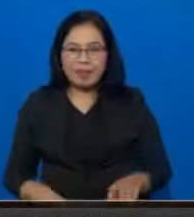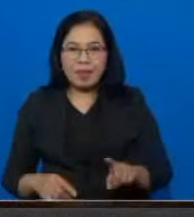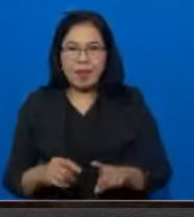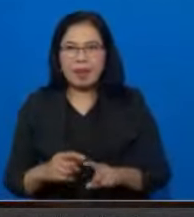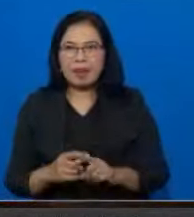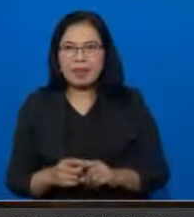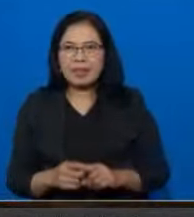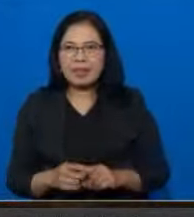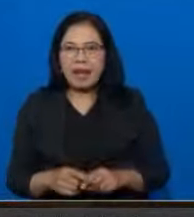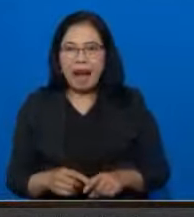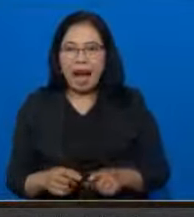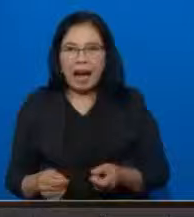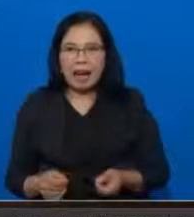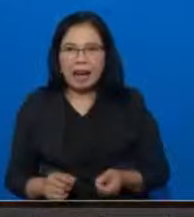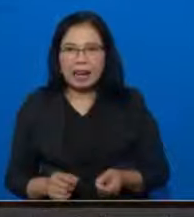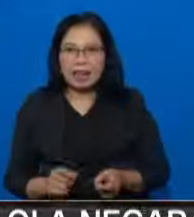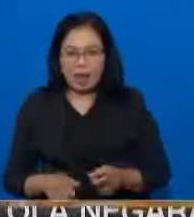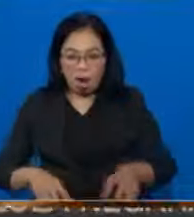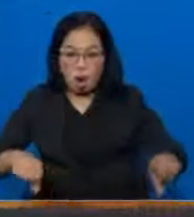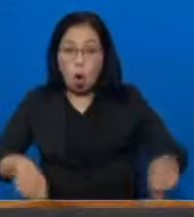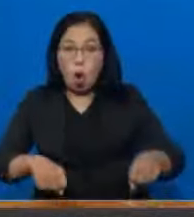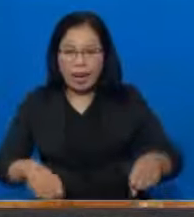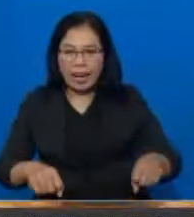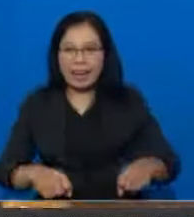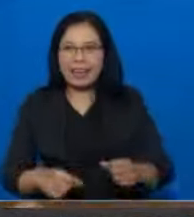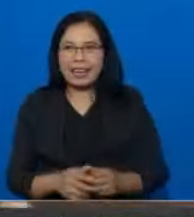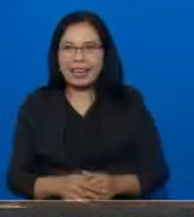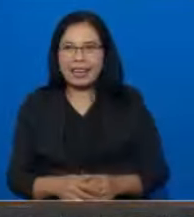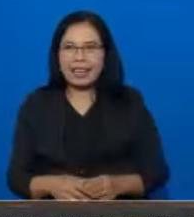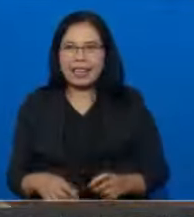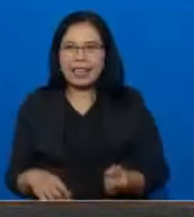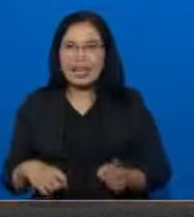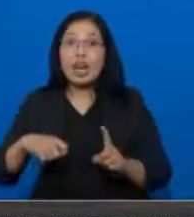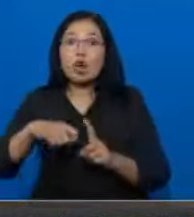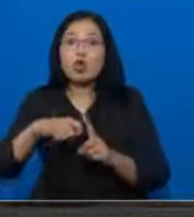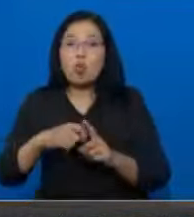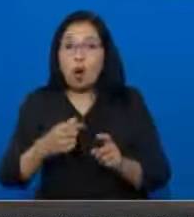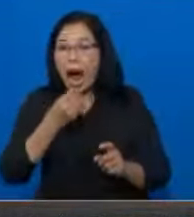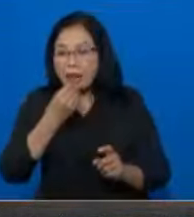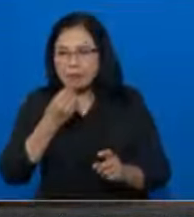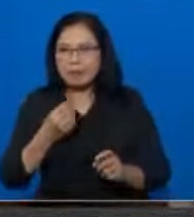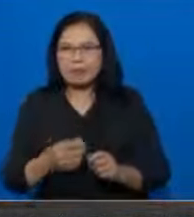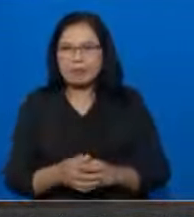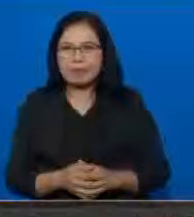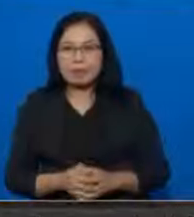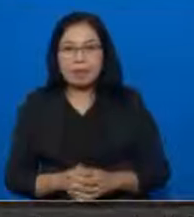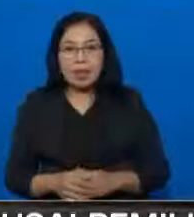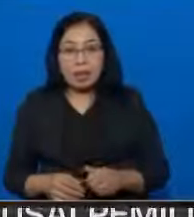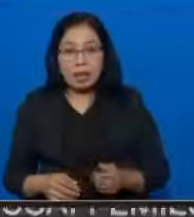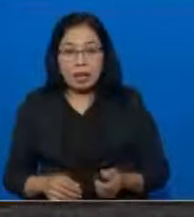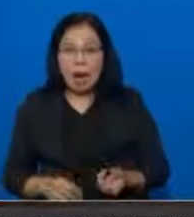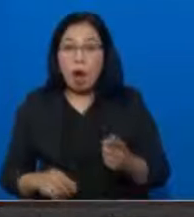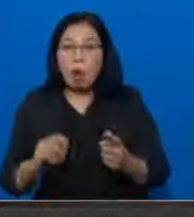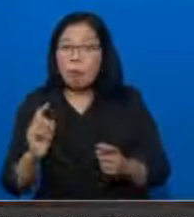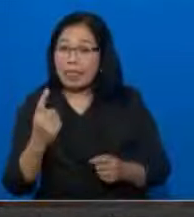untuk menggoreng kerupuk dari pedagang bubur di tempat ini. Gorenglah kerupuk ketika Anda sudah selesai menggoreng bawang, karena